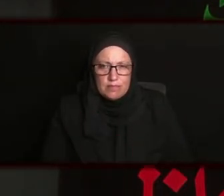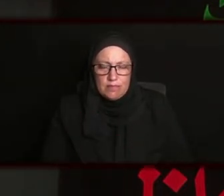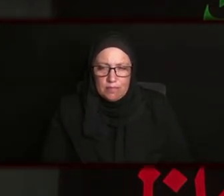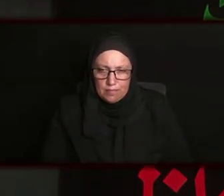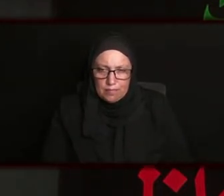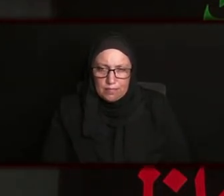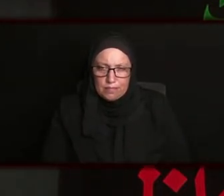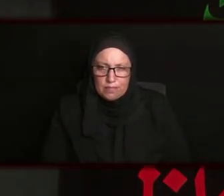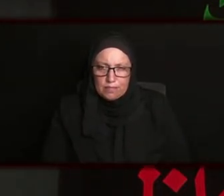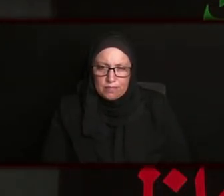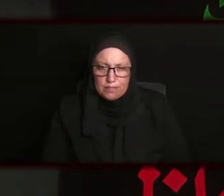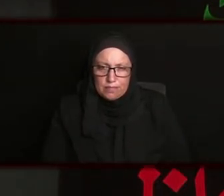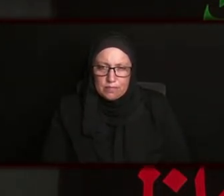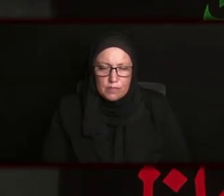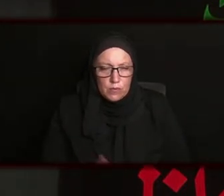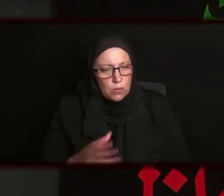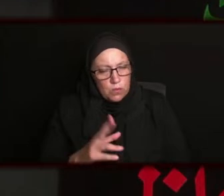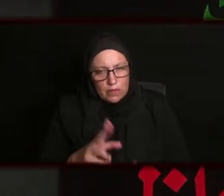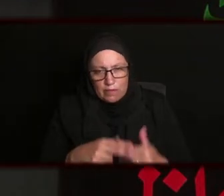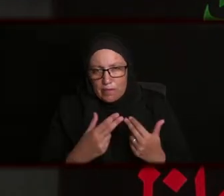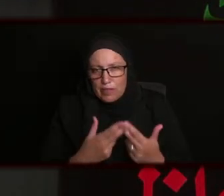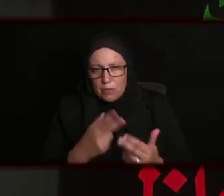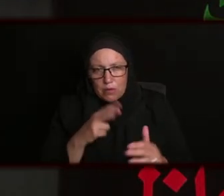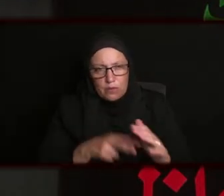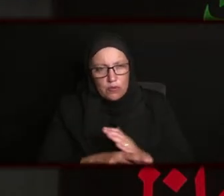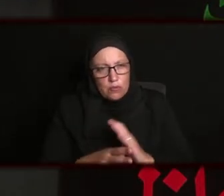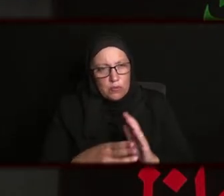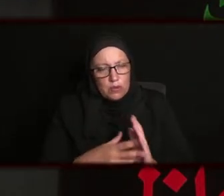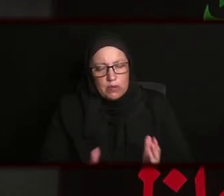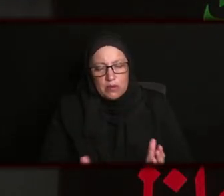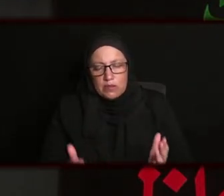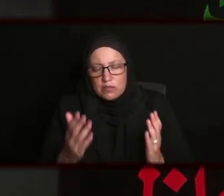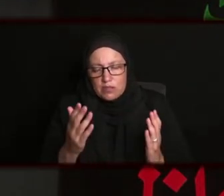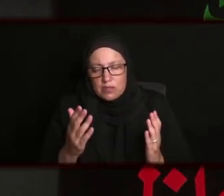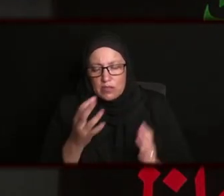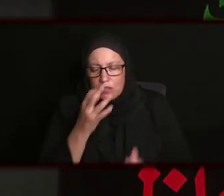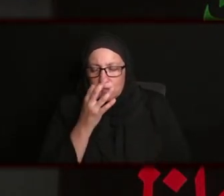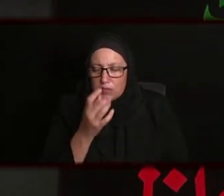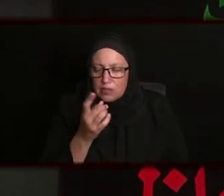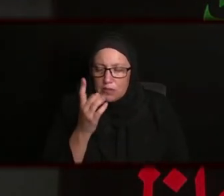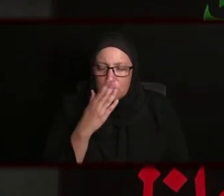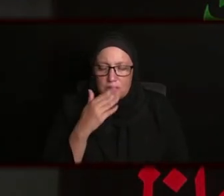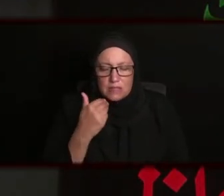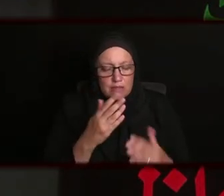القاسم محمد. اللهم صل على